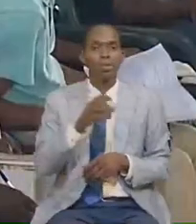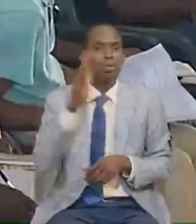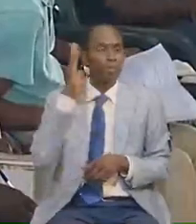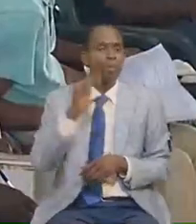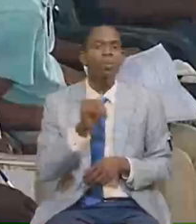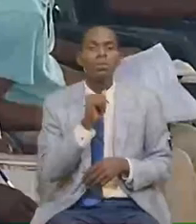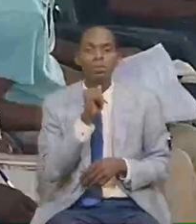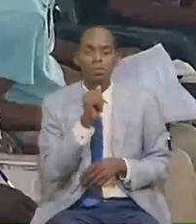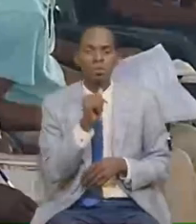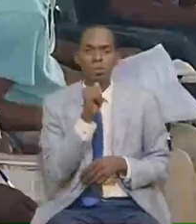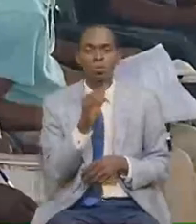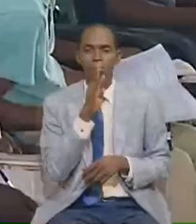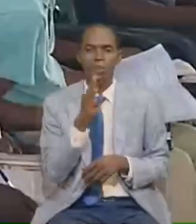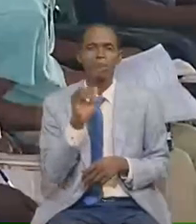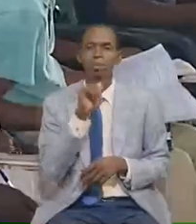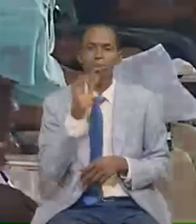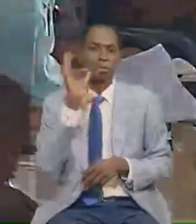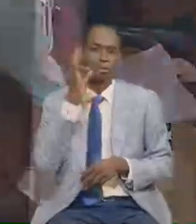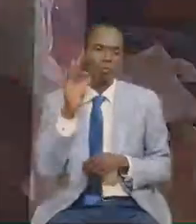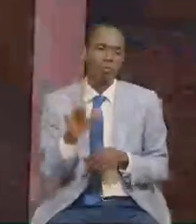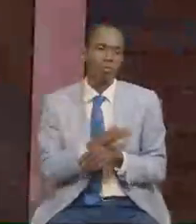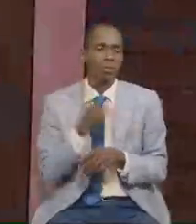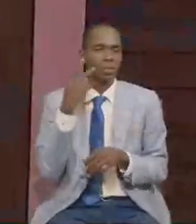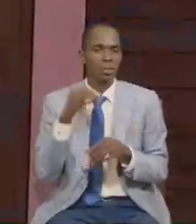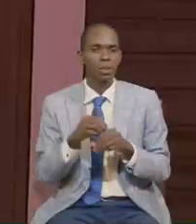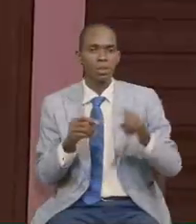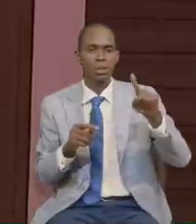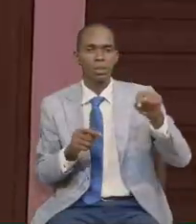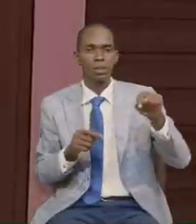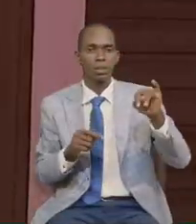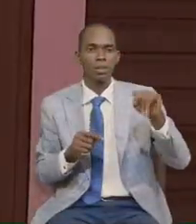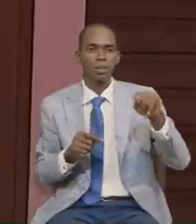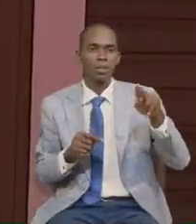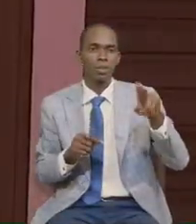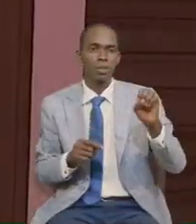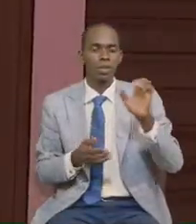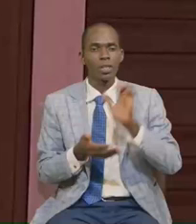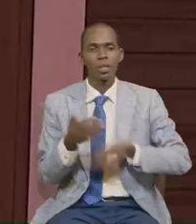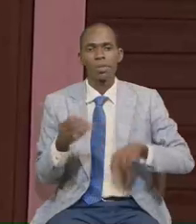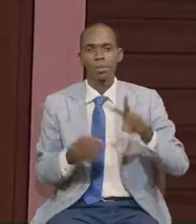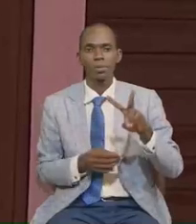infructueux. En Tite, chapitre 2. Tite, chapitre 2,